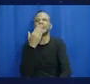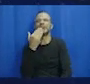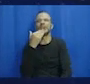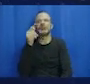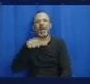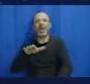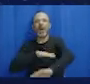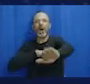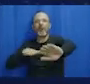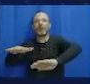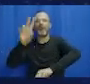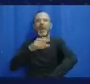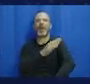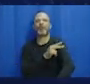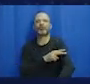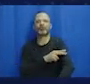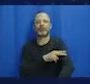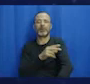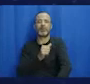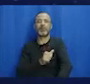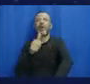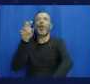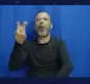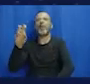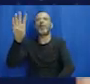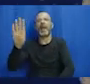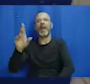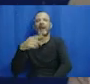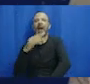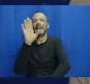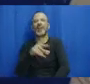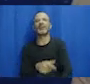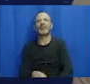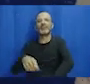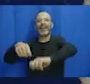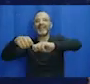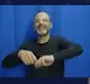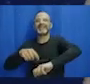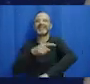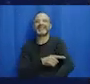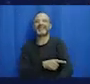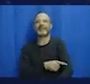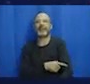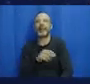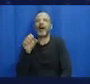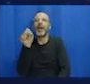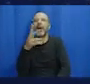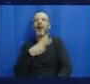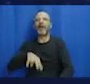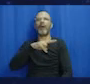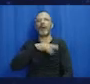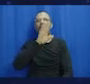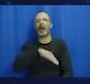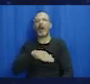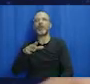فرضنا على الحكومة وعلى الشرطة وعلى وزير الشرطة عمر برليف، وحطينا كان عندنا نائب وزير شرطة اللي هو ساجلوفيتش اللي كان مسؤول عن